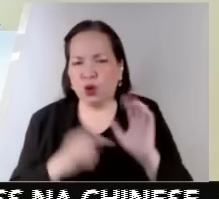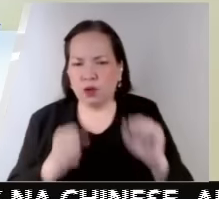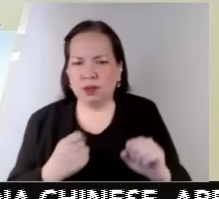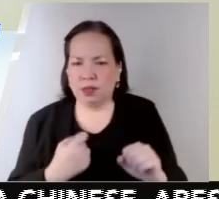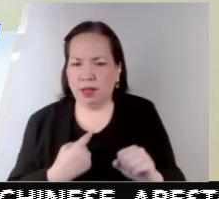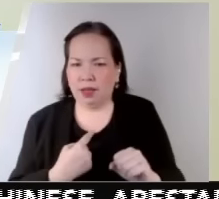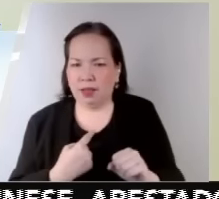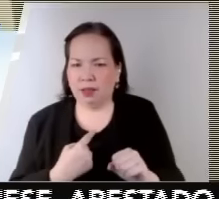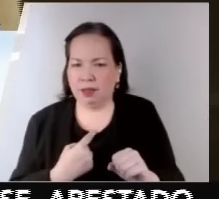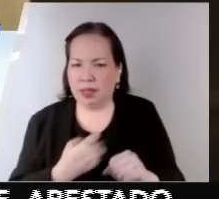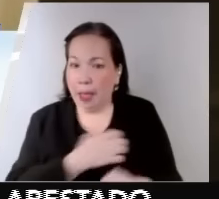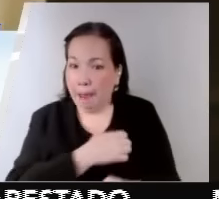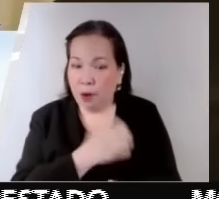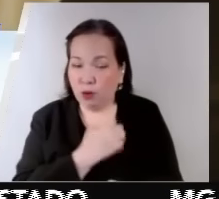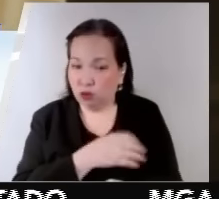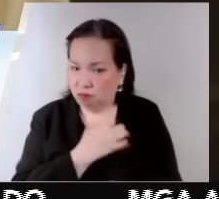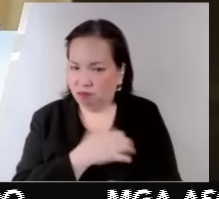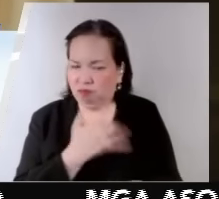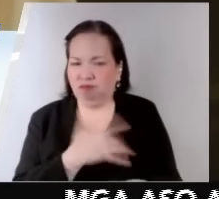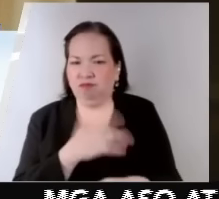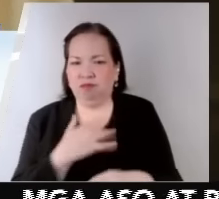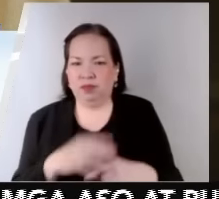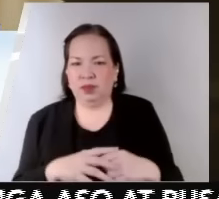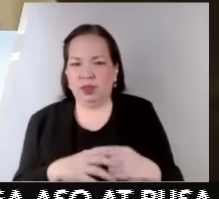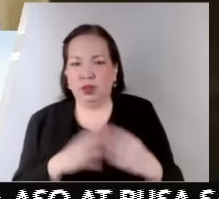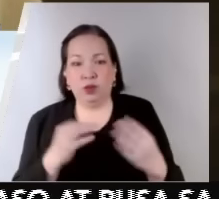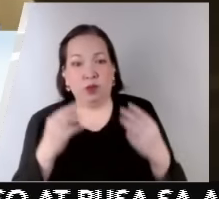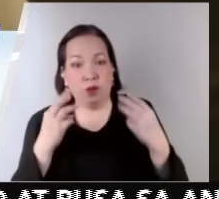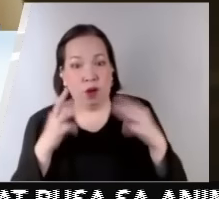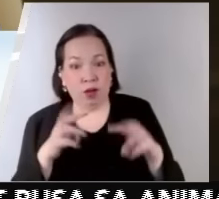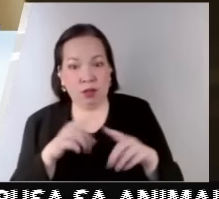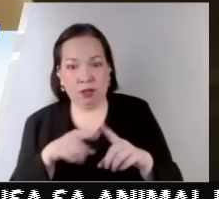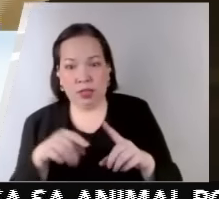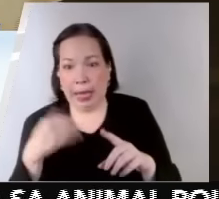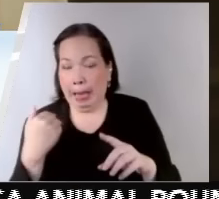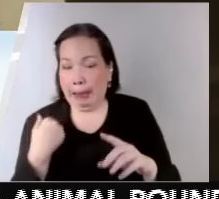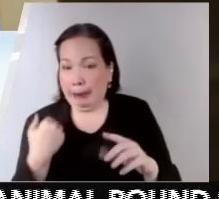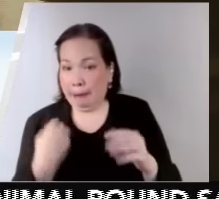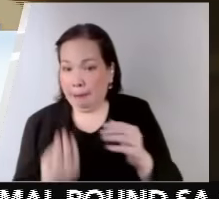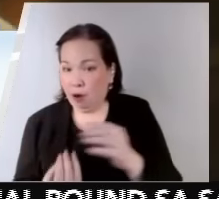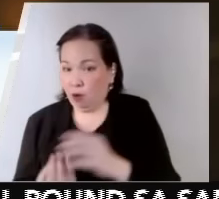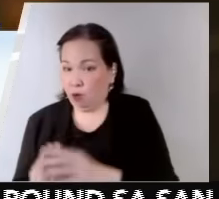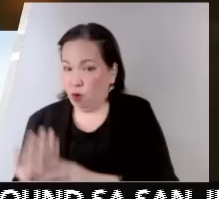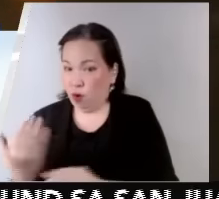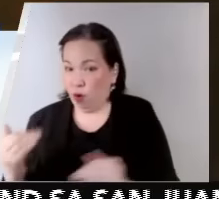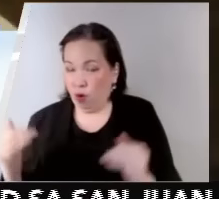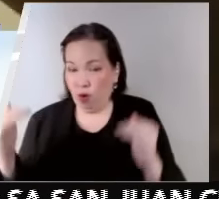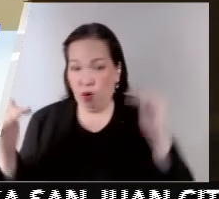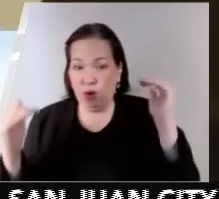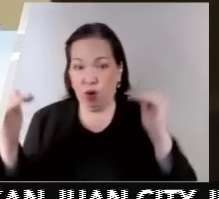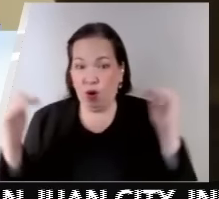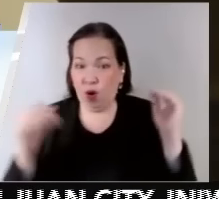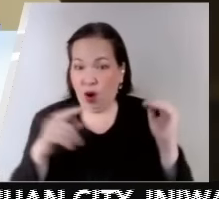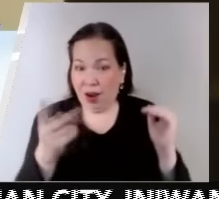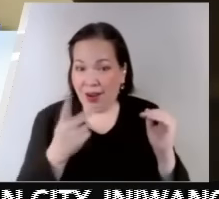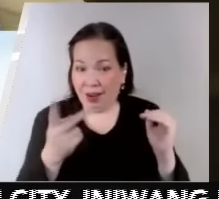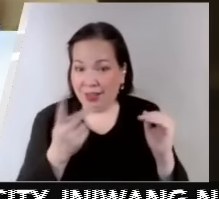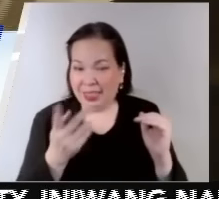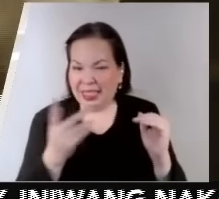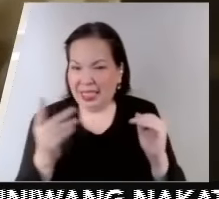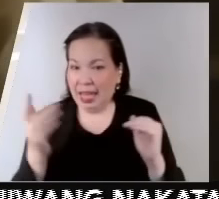mga nakapanood, di pa man lumalaki ang characters ng Team Barda, eh kinikilig na sila sa